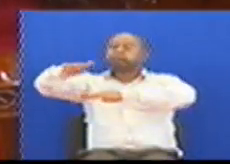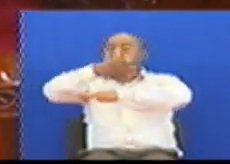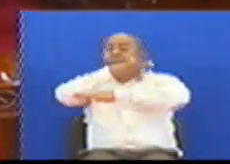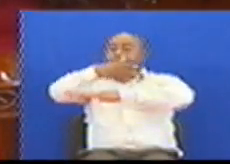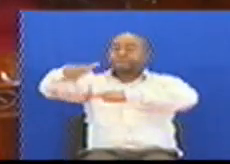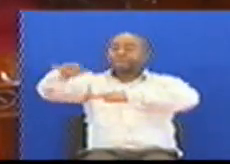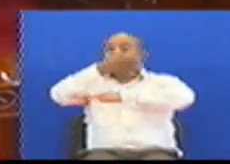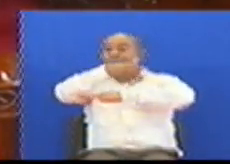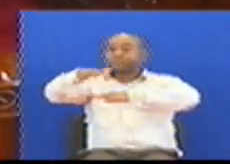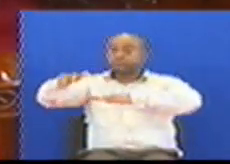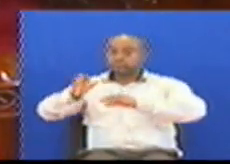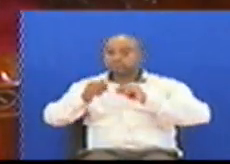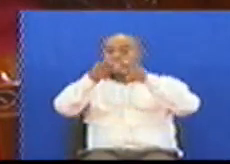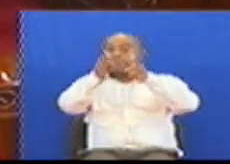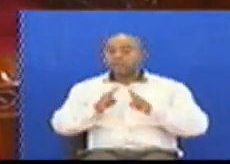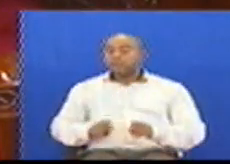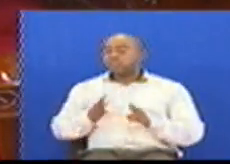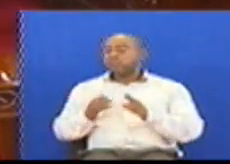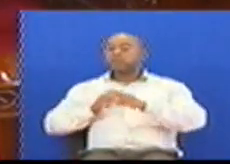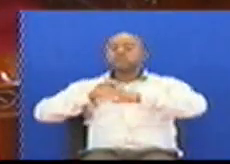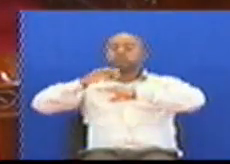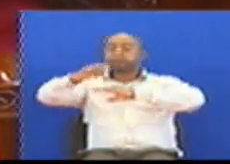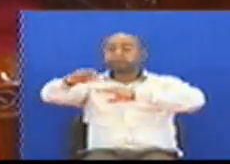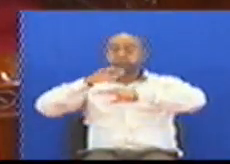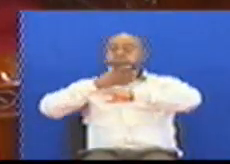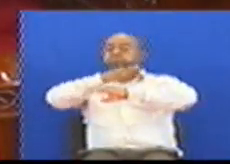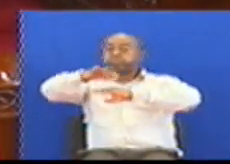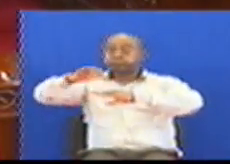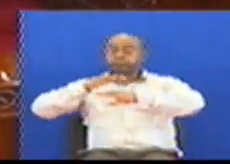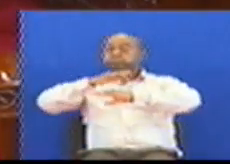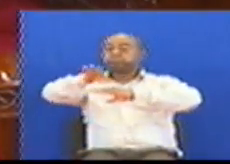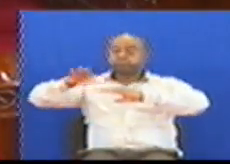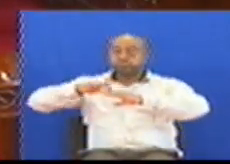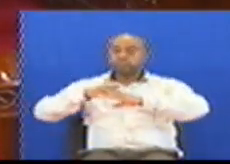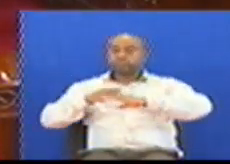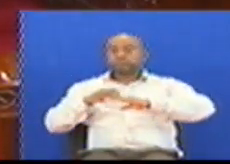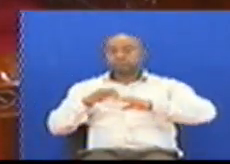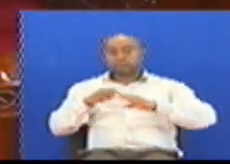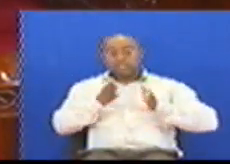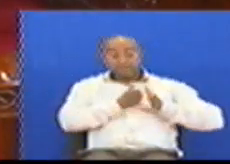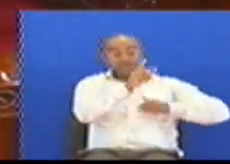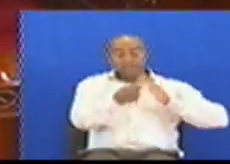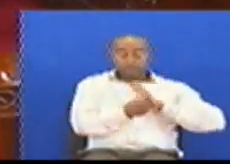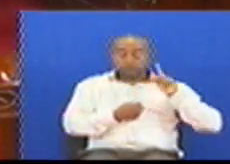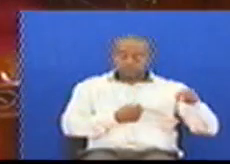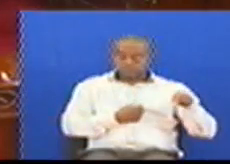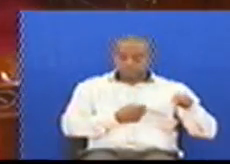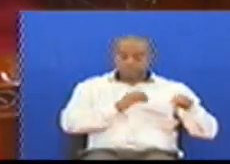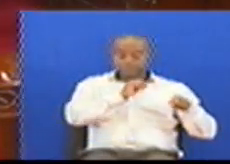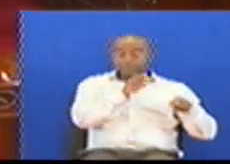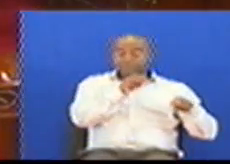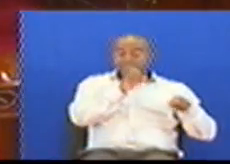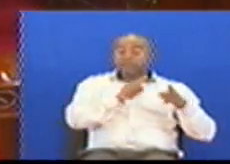pale, madaraja yale, maji yanapita juu. Barabara za kutoka Chemba kwenda Jangalo, kwenda